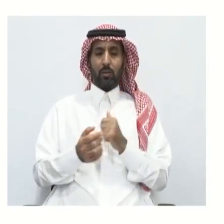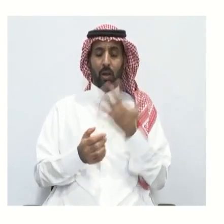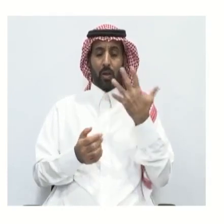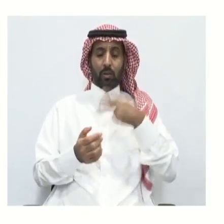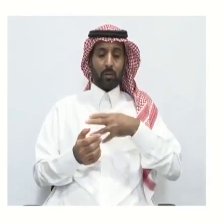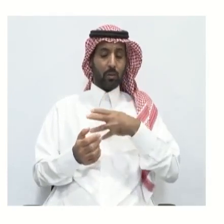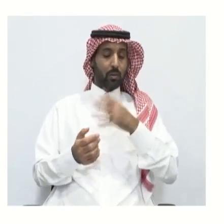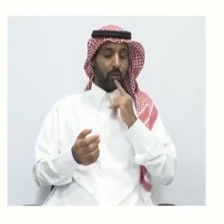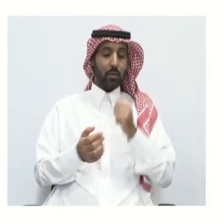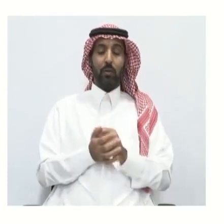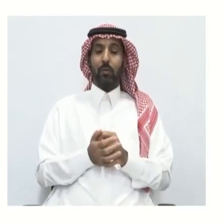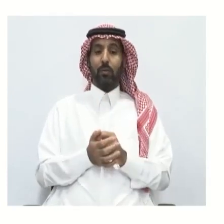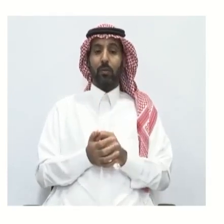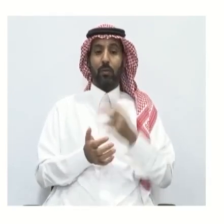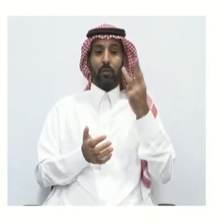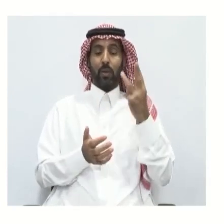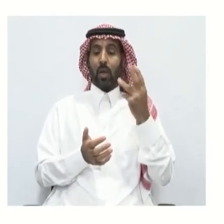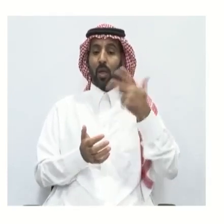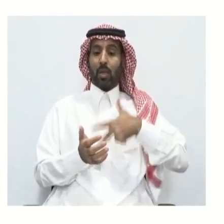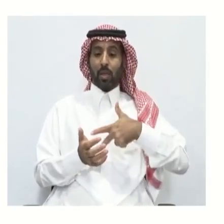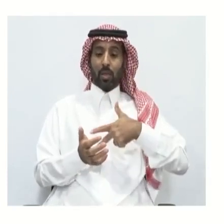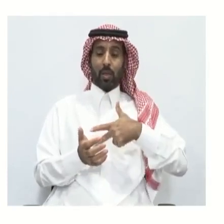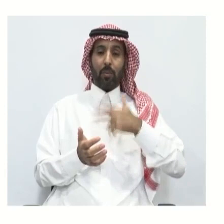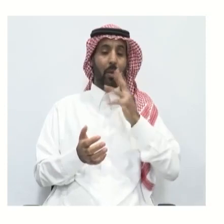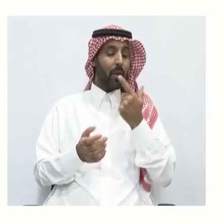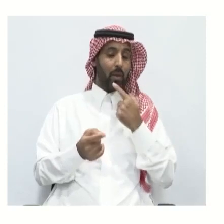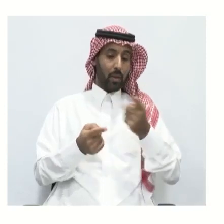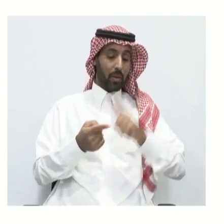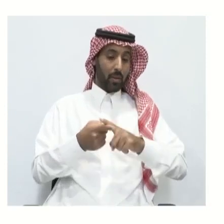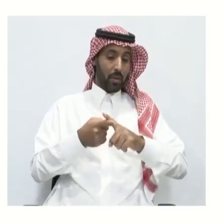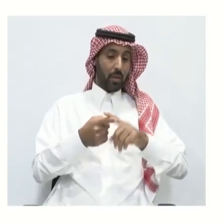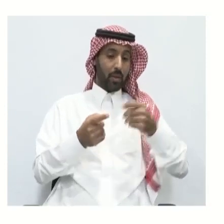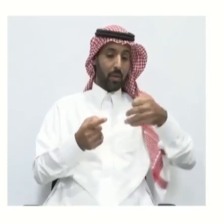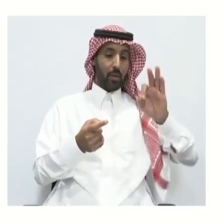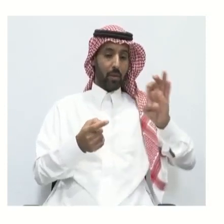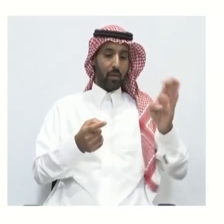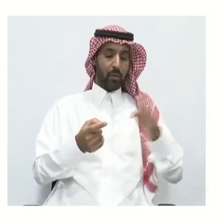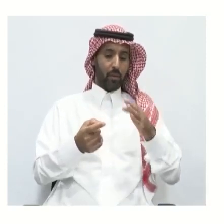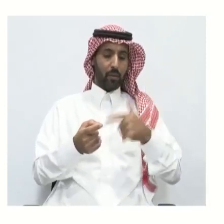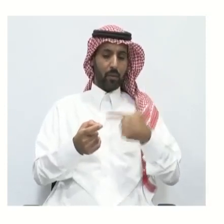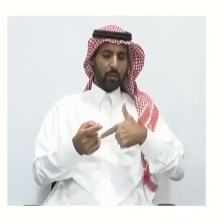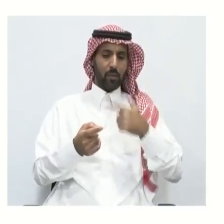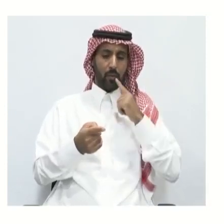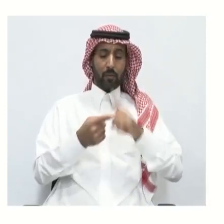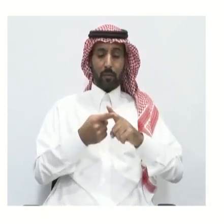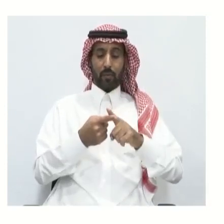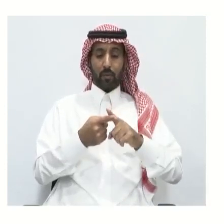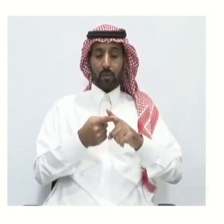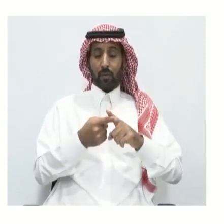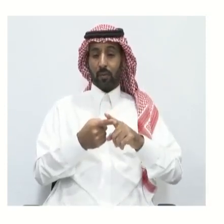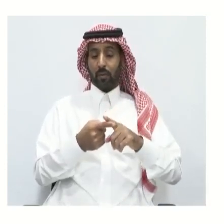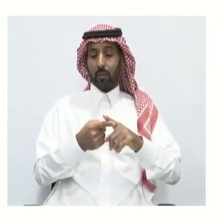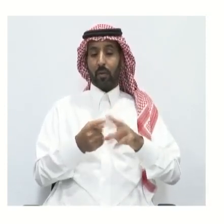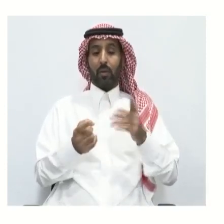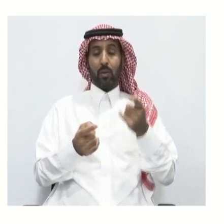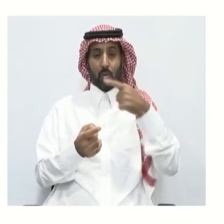جرامات الحديد وهي 83.77 سنضربه في مقلوب الكتله الموليه ونريد تحويل الجرامات